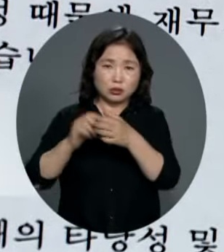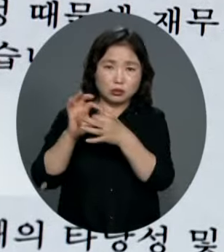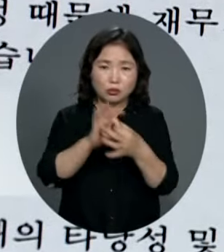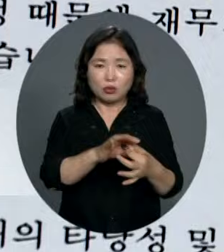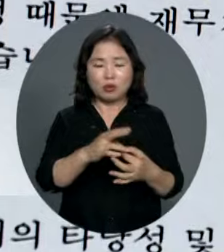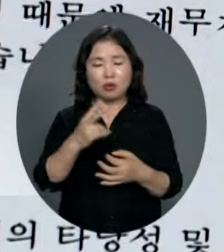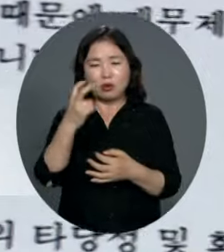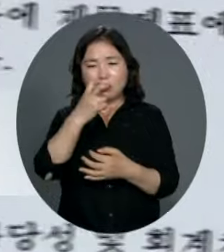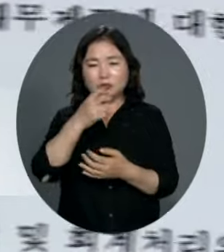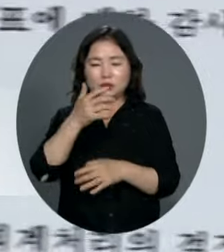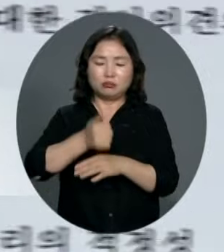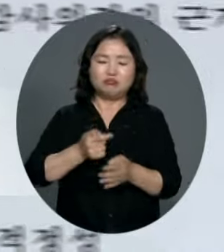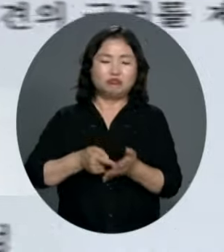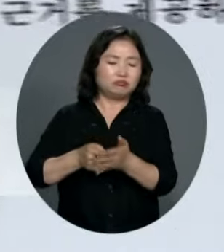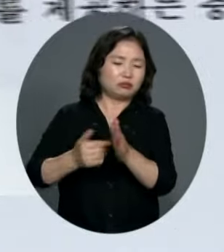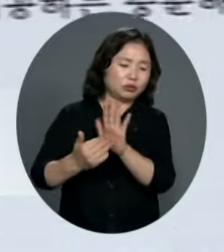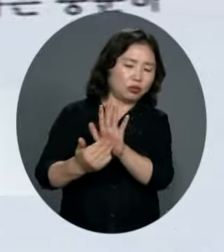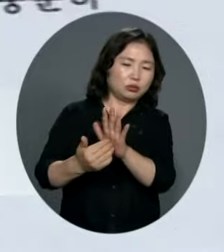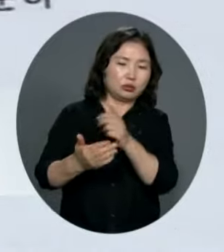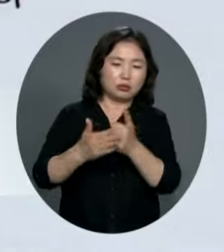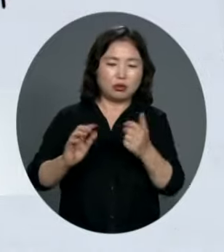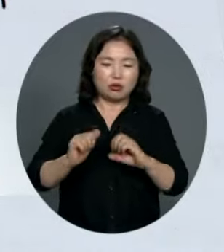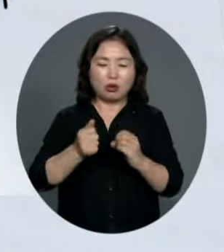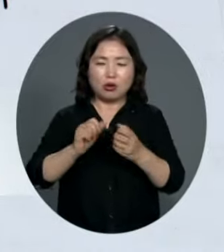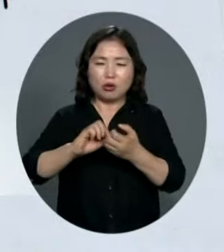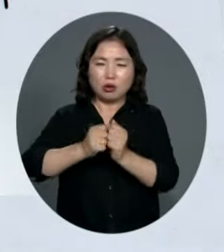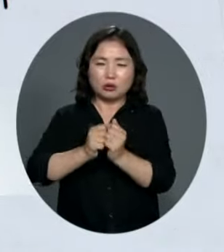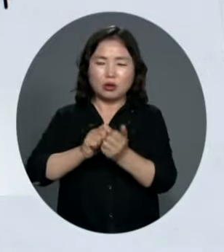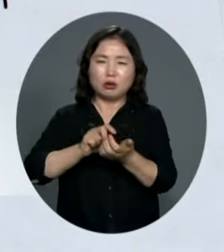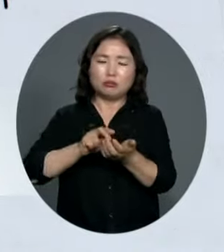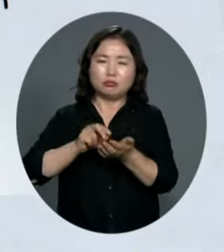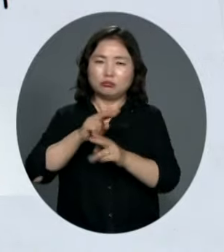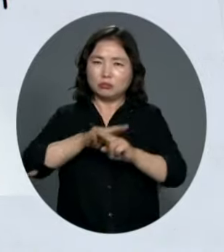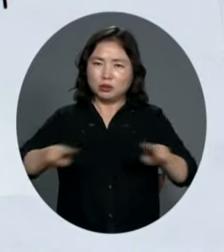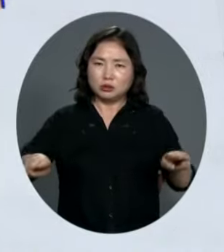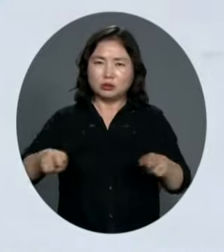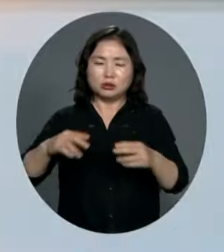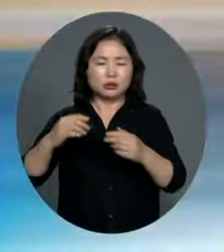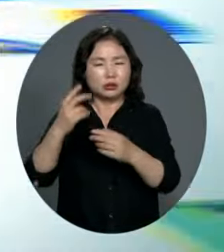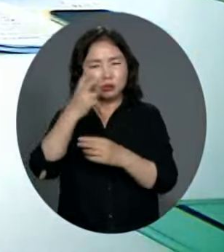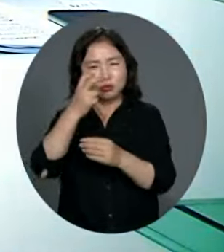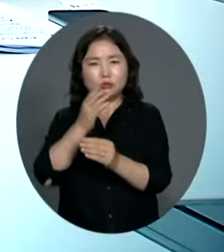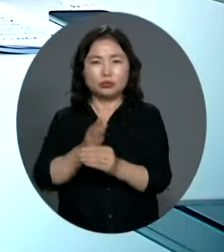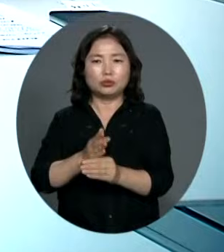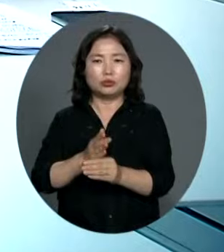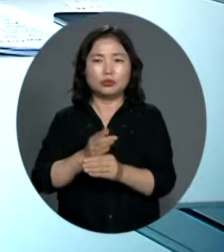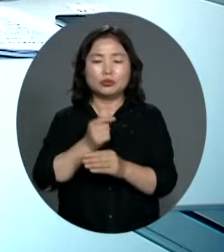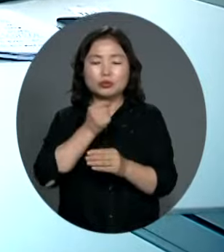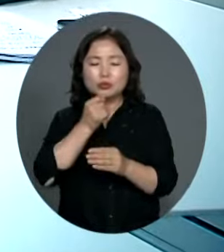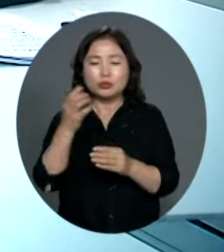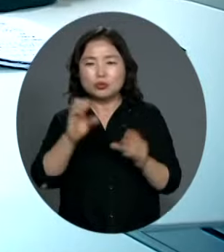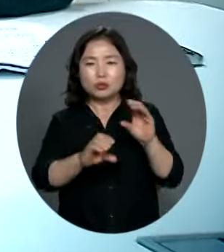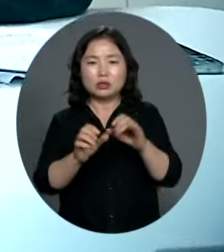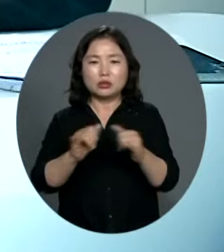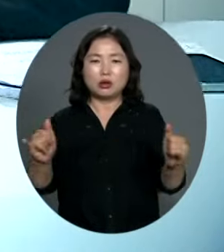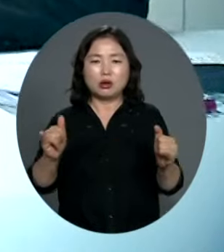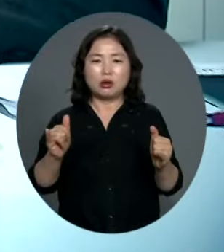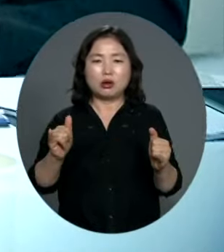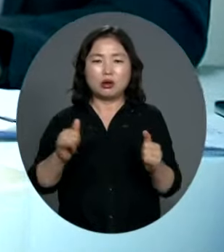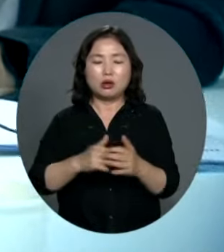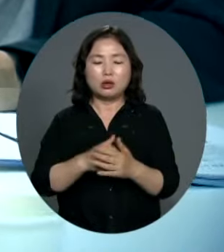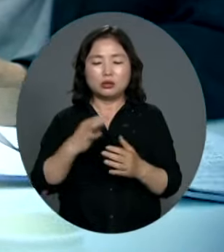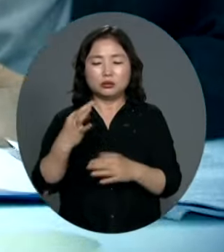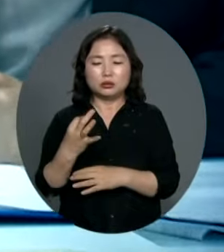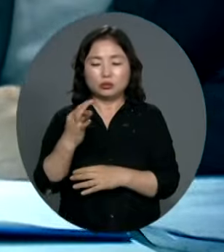감사 의견 거절로 현재 상장 폐지 심사가 진행되고 있습니다. 소액 주주들은 전형적인